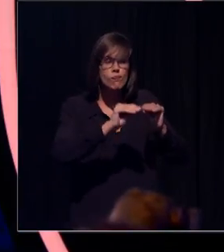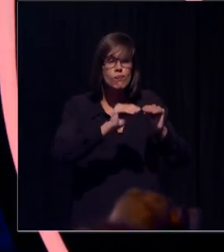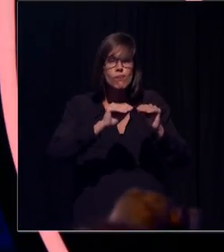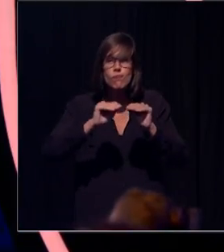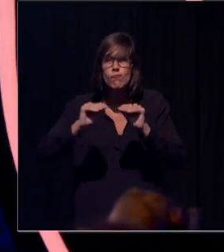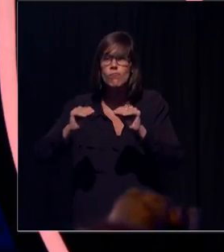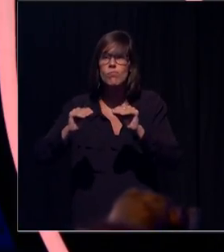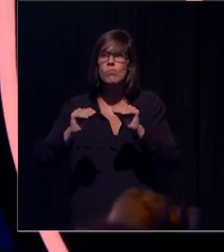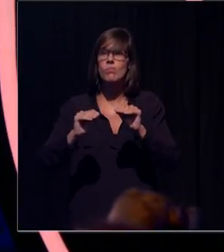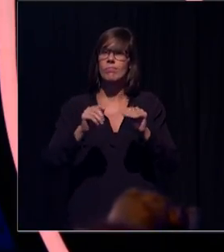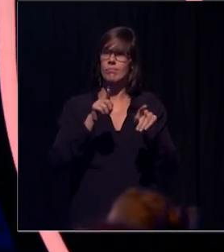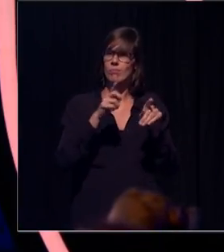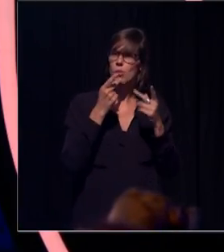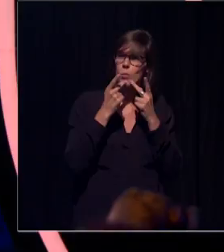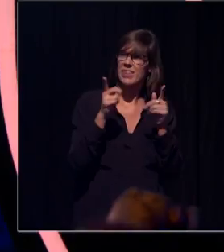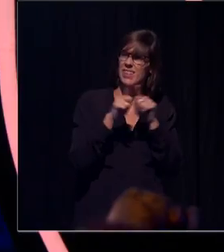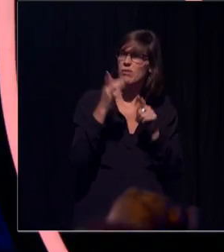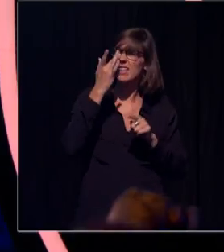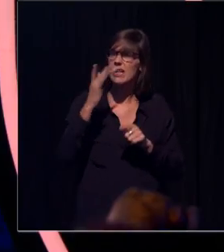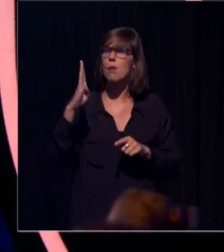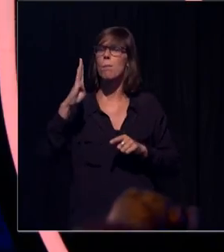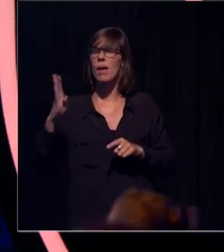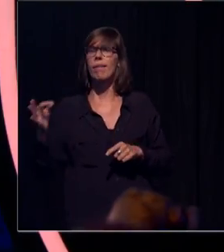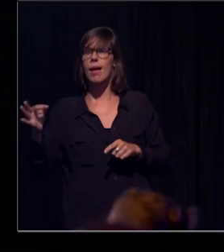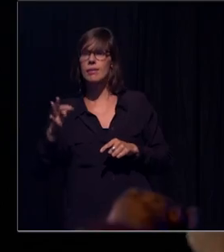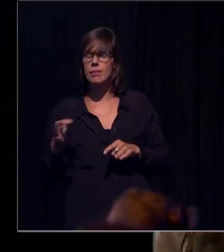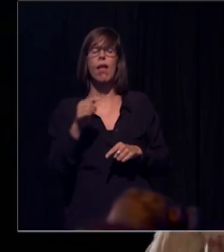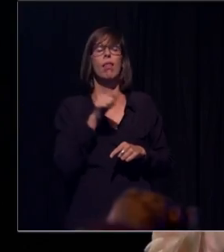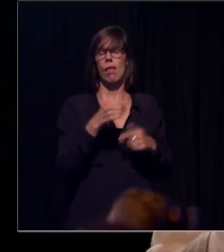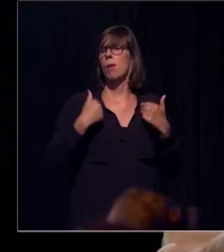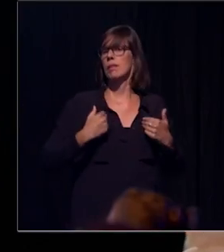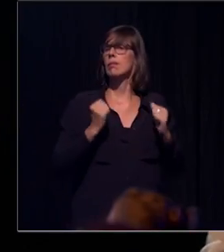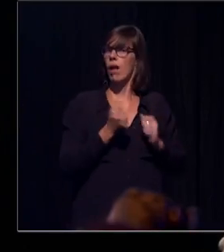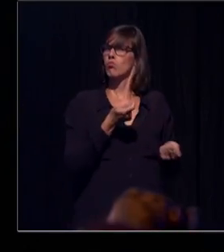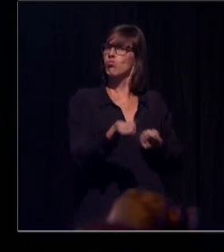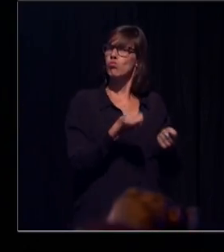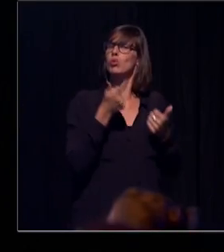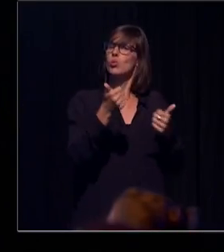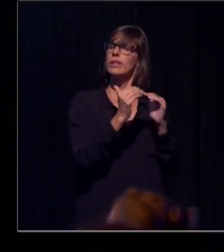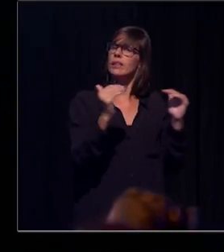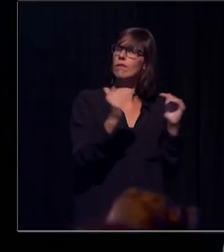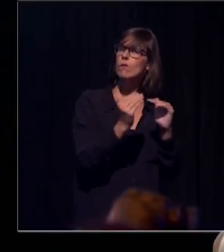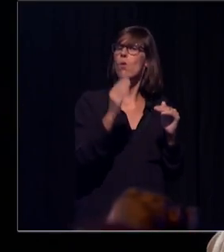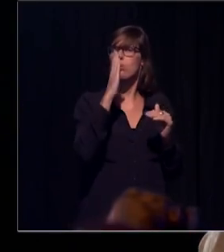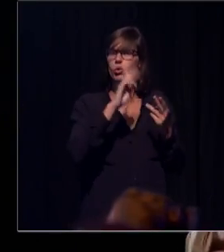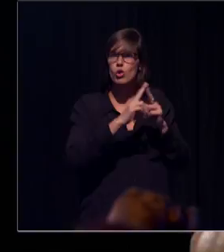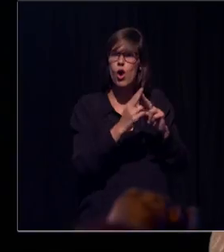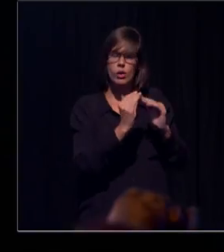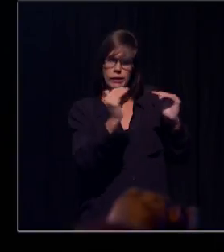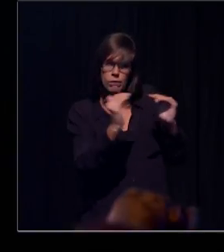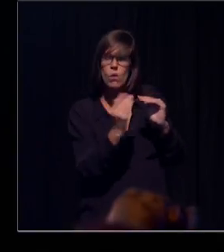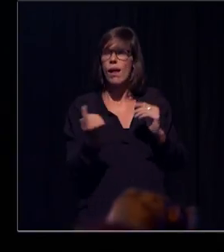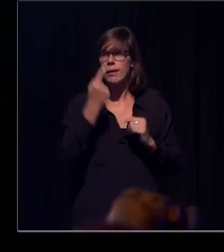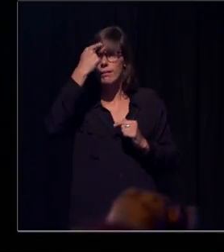En dankzij het opleiden van onze patiënten in het zo slim worden als die beta-cel, kunnen die mensen hun